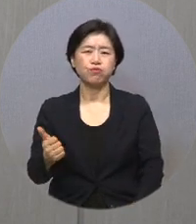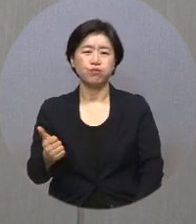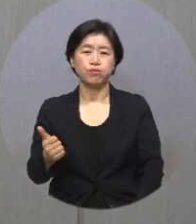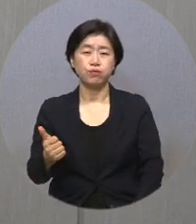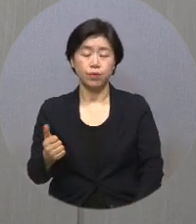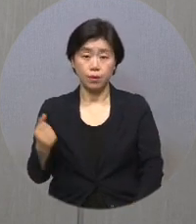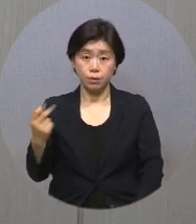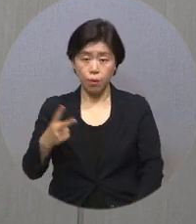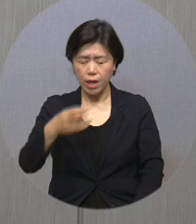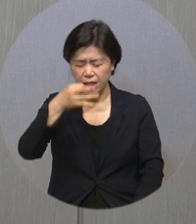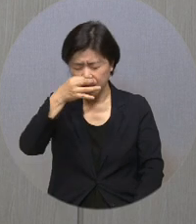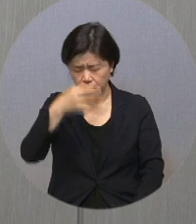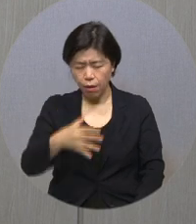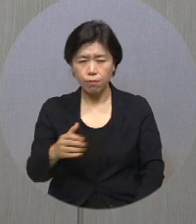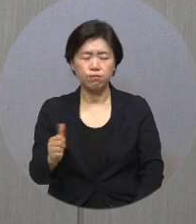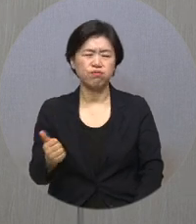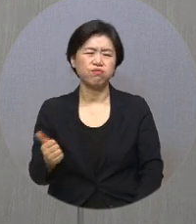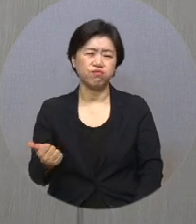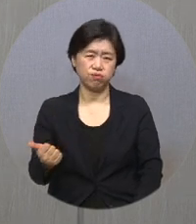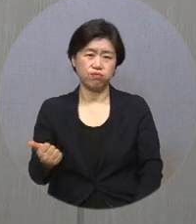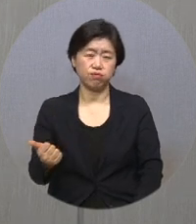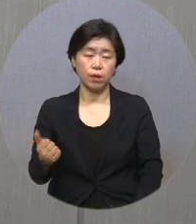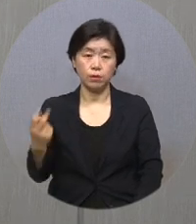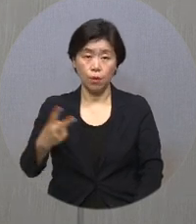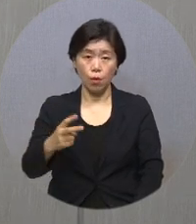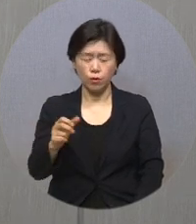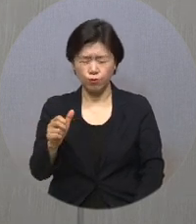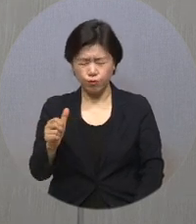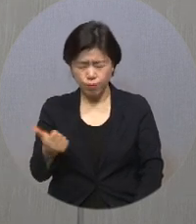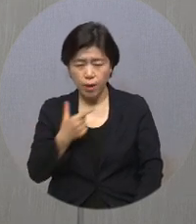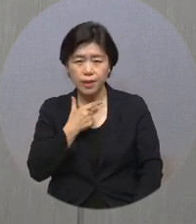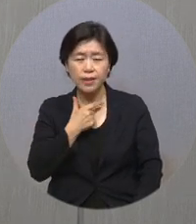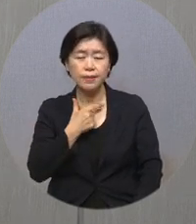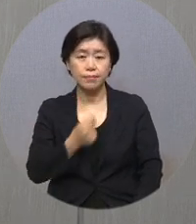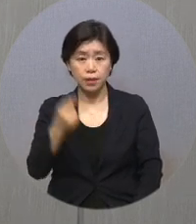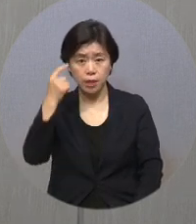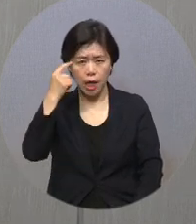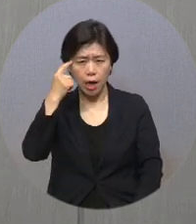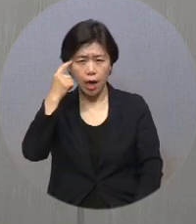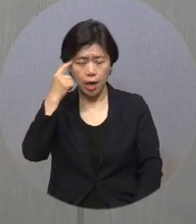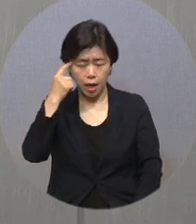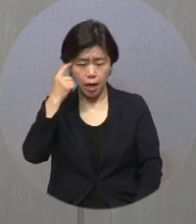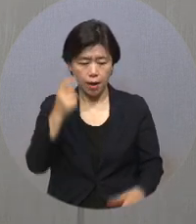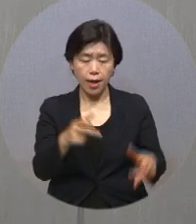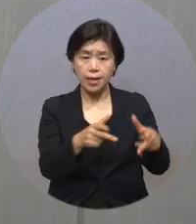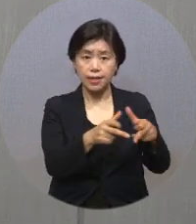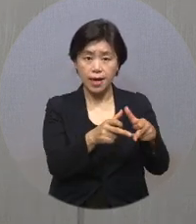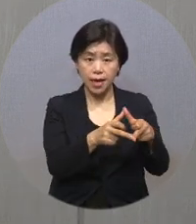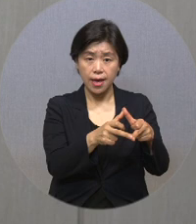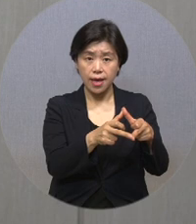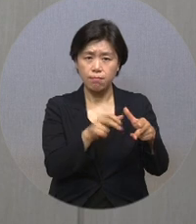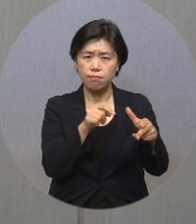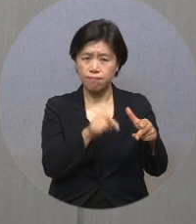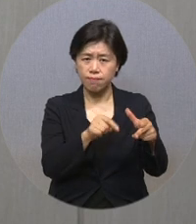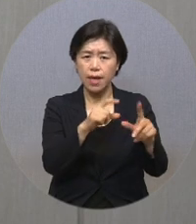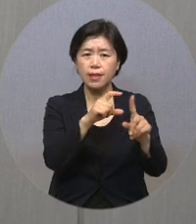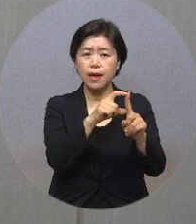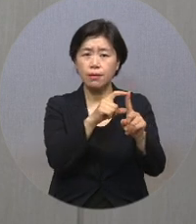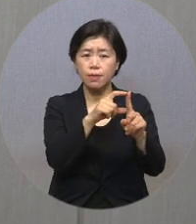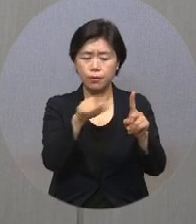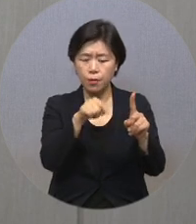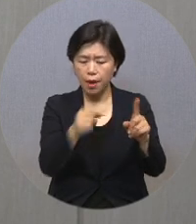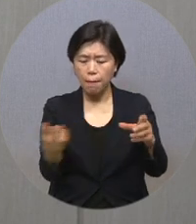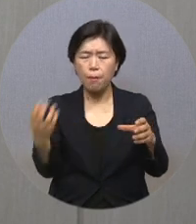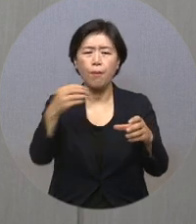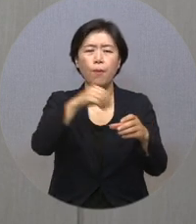죽을 만큼 힘들다. 죽고 싶은 만큼 이런 마음이 이